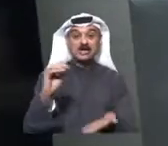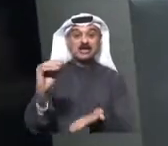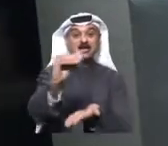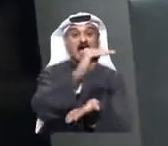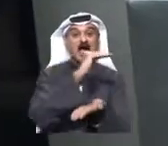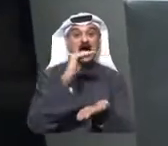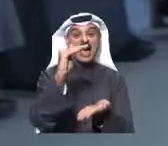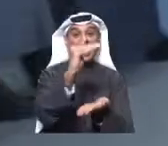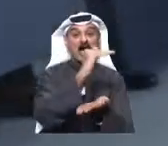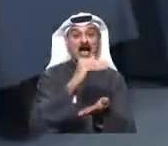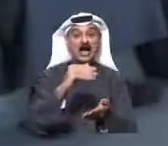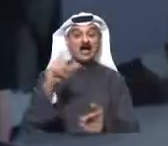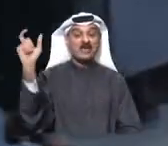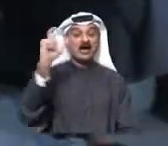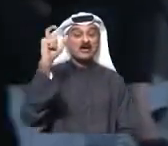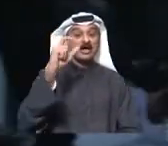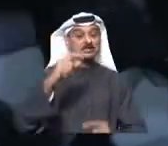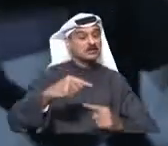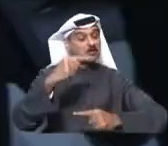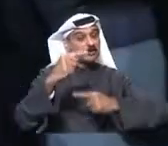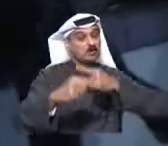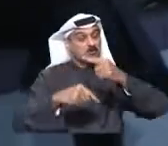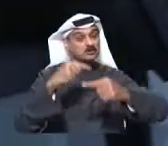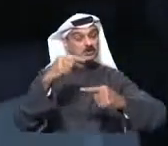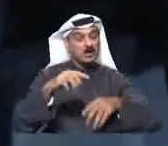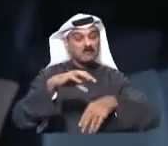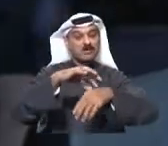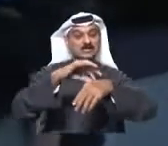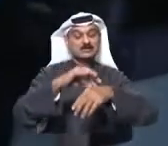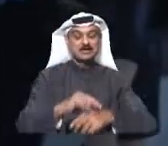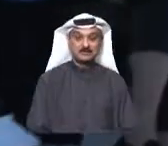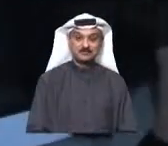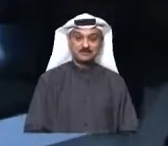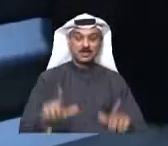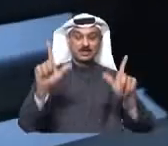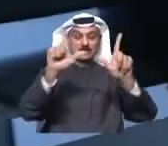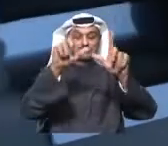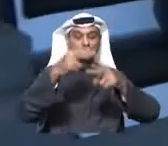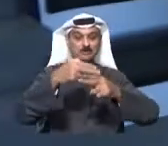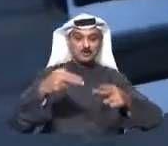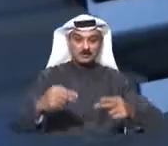الإسلامية في ركب الحياة الإنسانية. نواف شراكي، تلفزيون دولة الكويت.